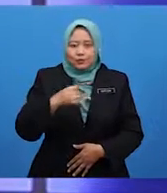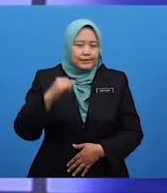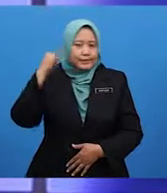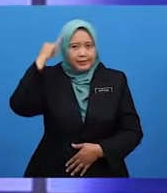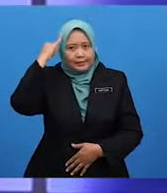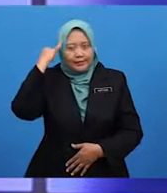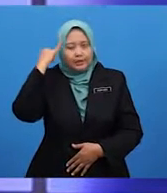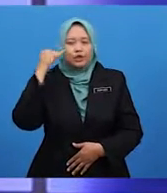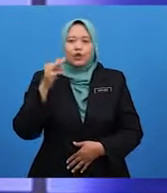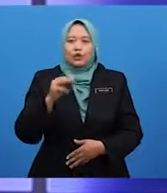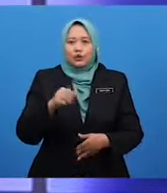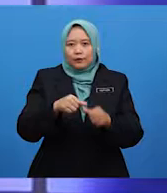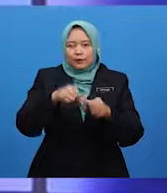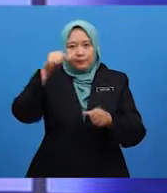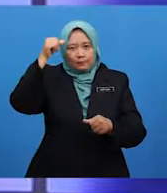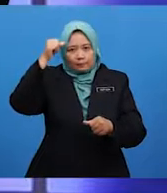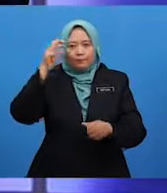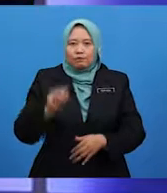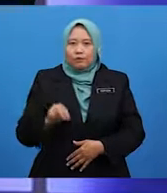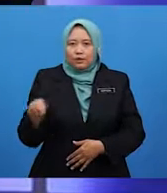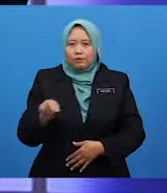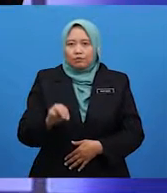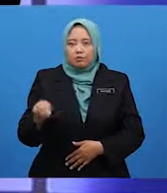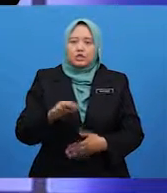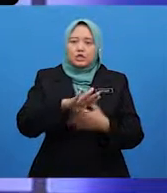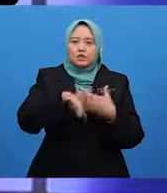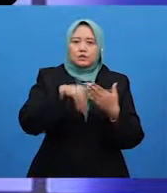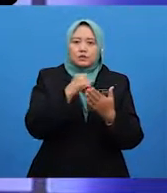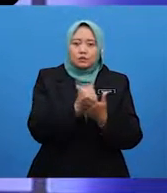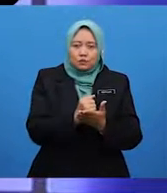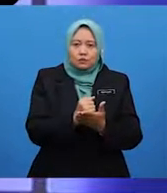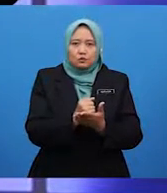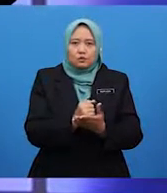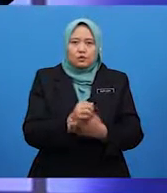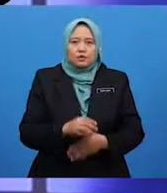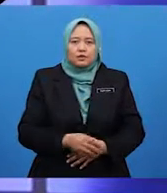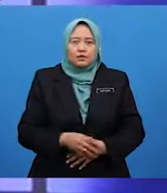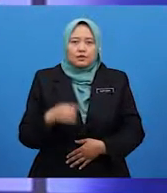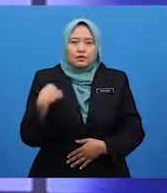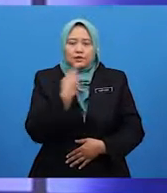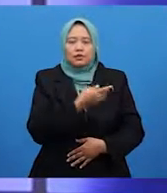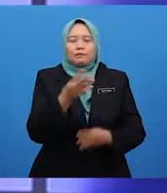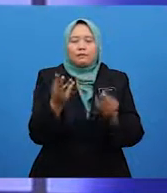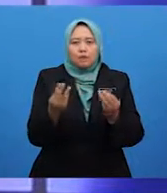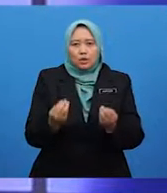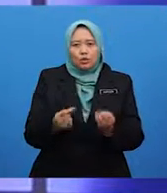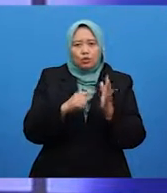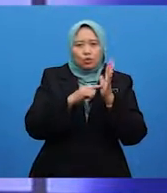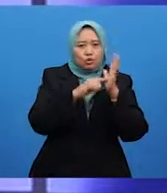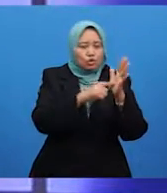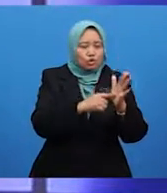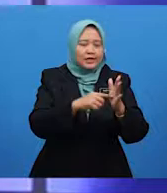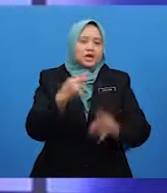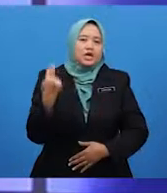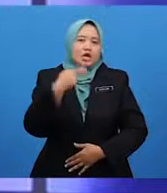diri saya sendiri. Di akhirnya nanti, kita nak lihat keberkesanan hasil karya itu kepada seseorang ataupun kepada orang yang